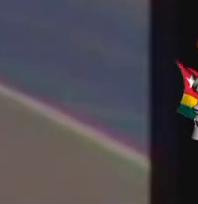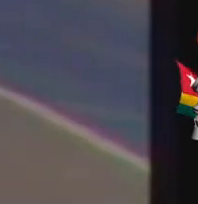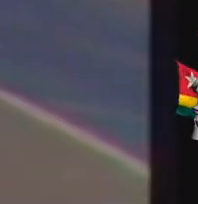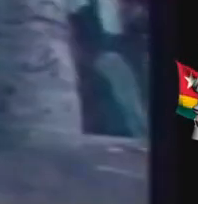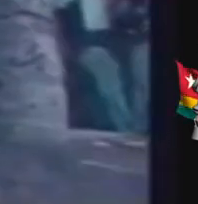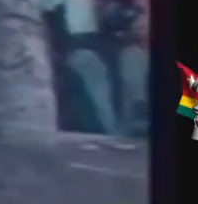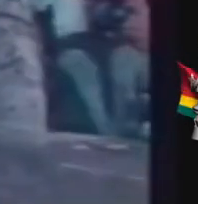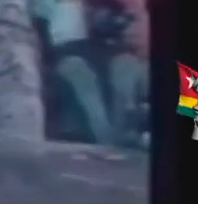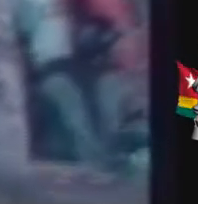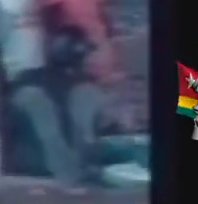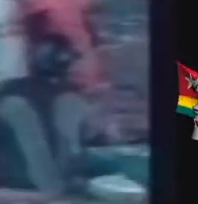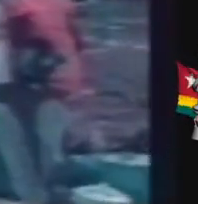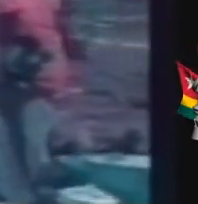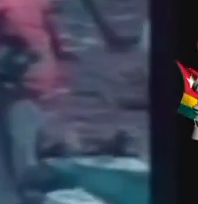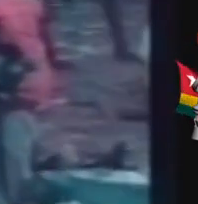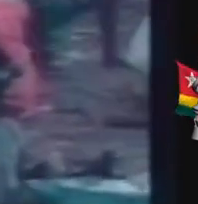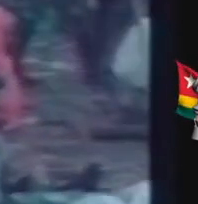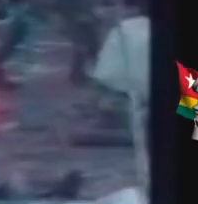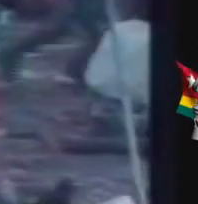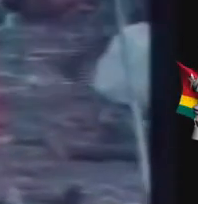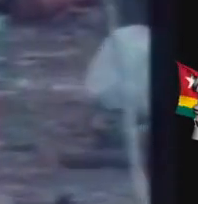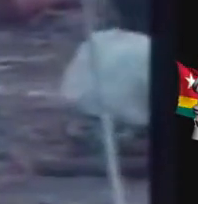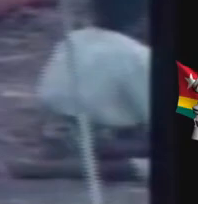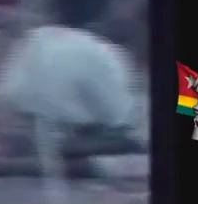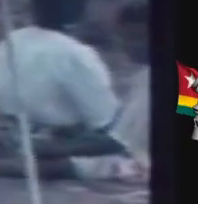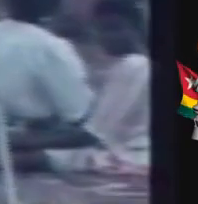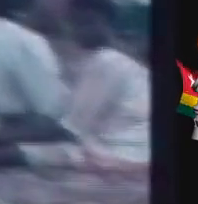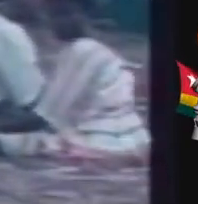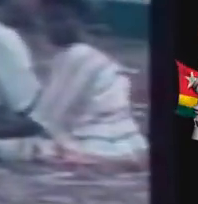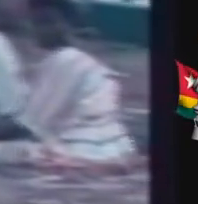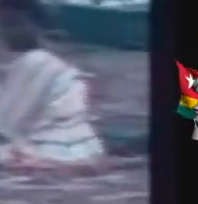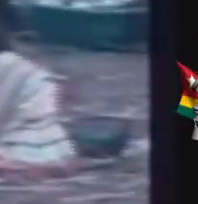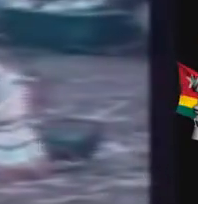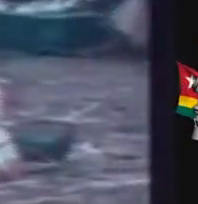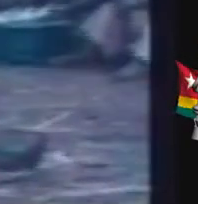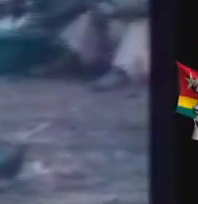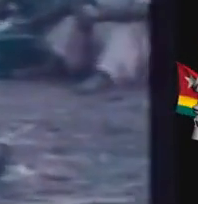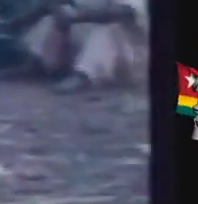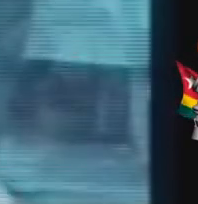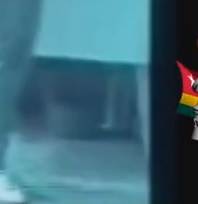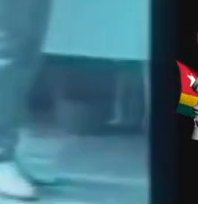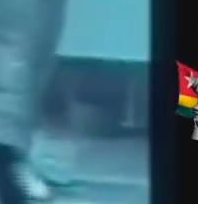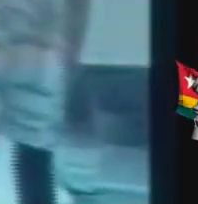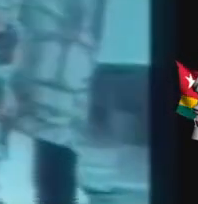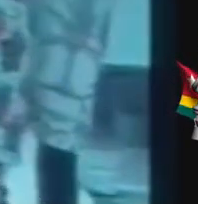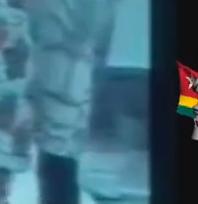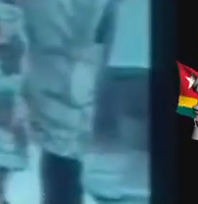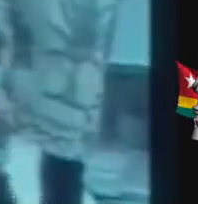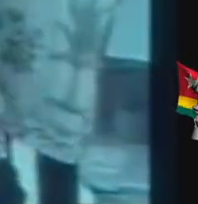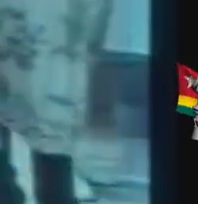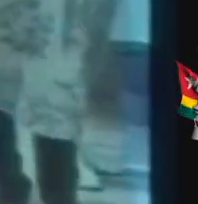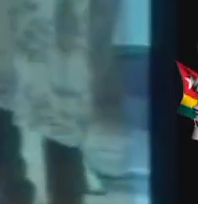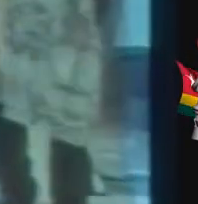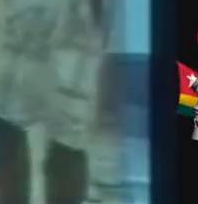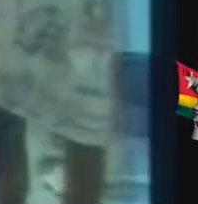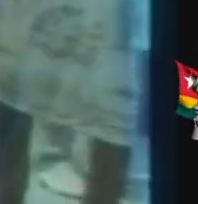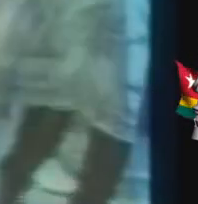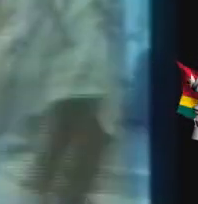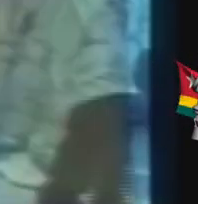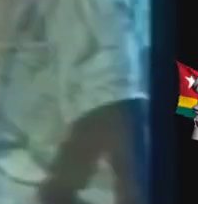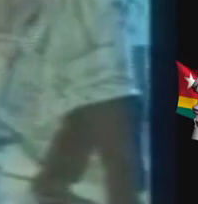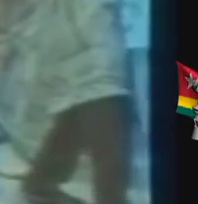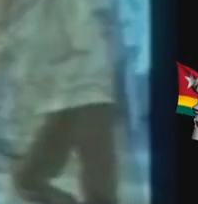Le 27 avril, j'admire toutes les couleurs de mon pays. Le 27